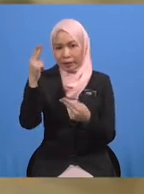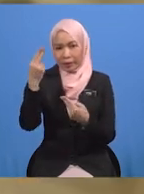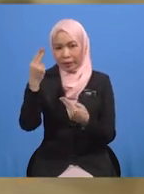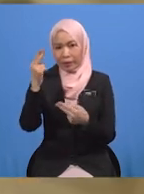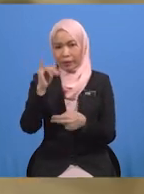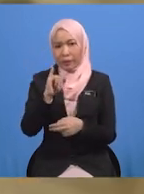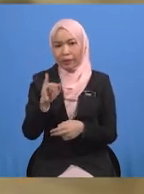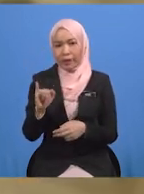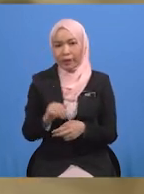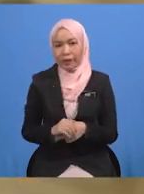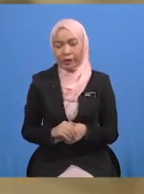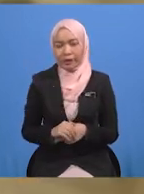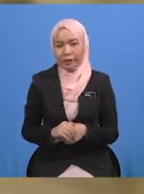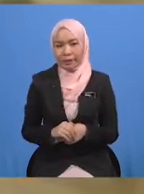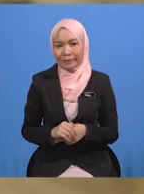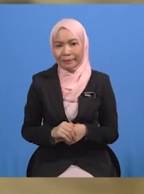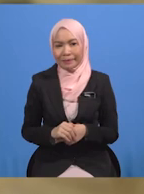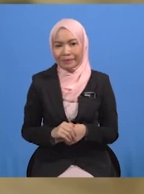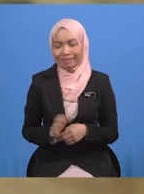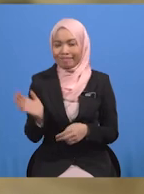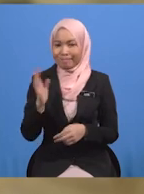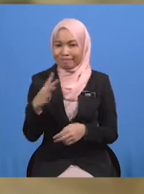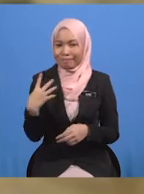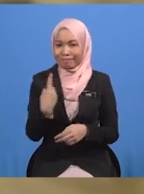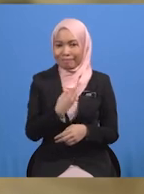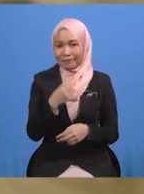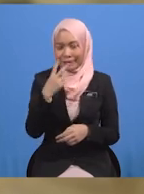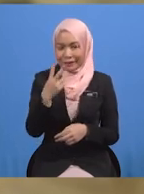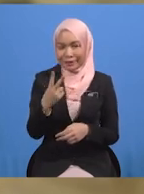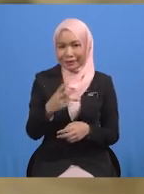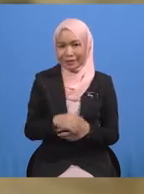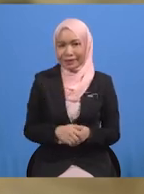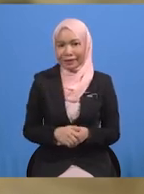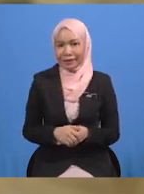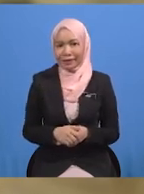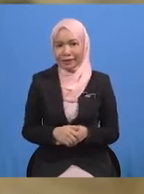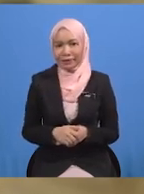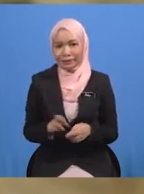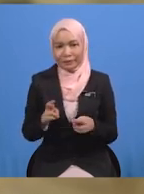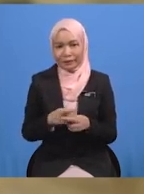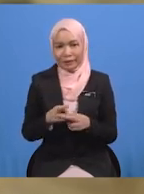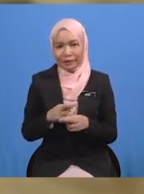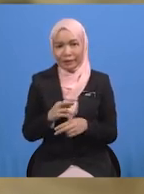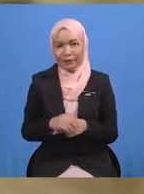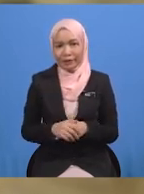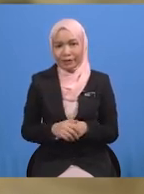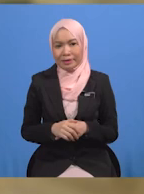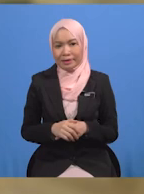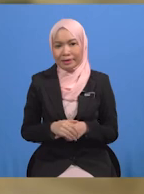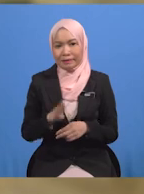menelusuri topik ini dengan lebih mendalam, mari kita lihat dulu secara ringkas latar